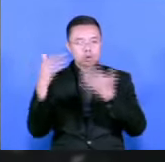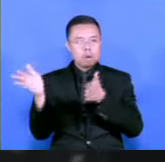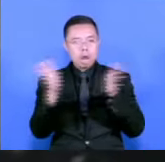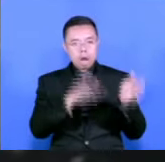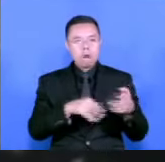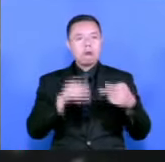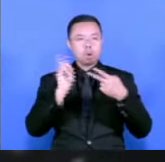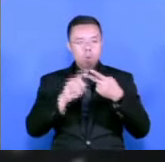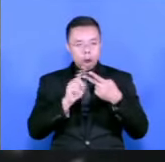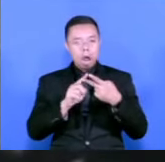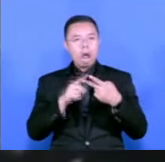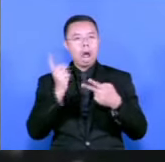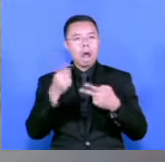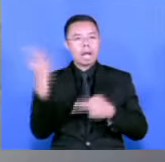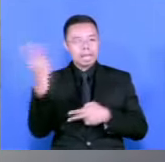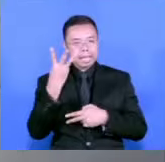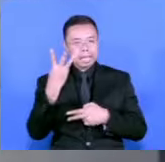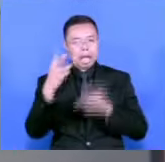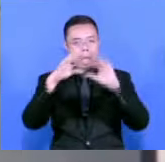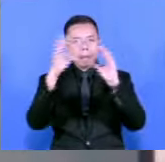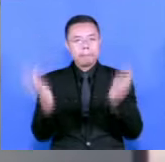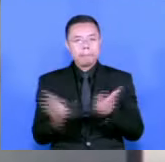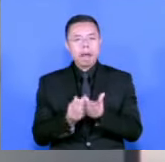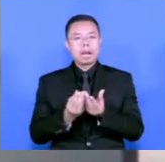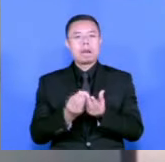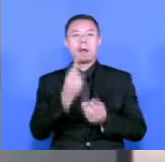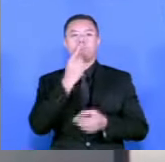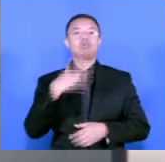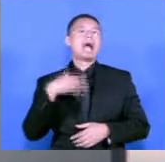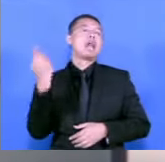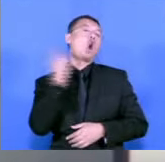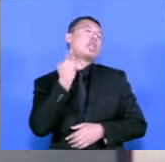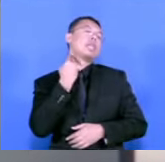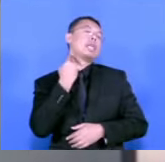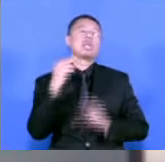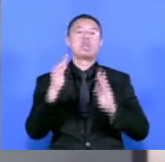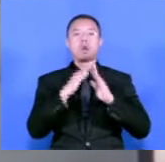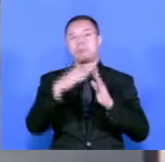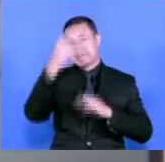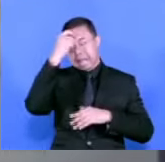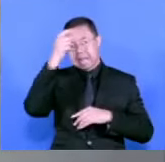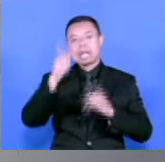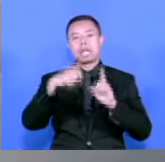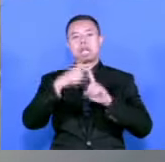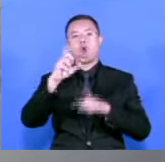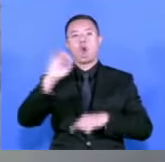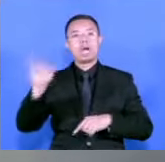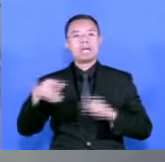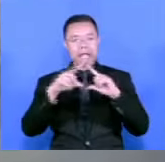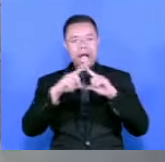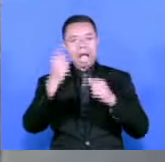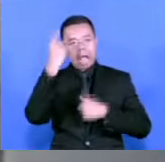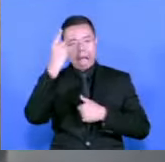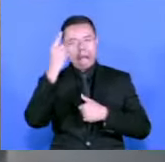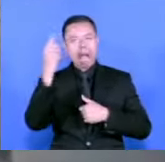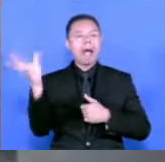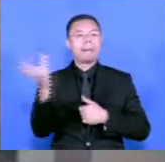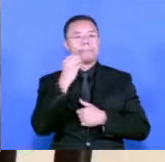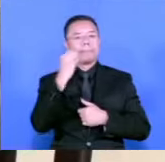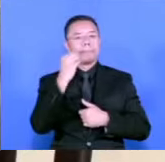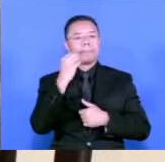juga menggasak 3 ban mobil milik seorang dokter di parkiran Rumah Sakit Umum Koja. Tersangka membawa hasil